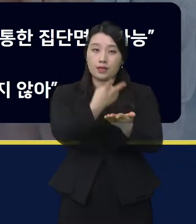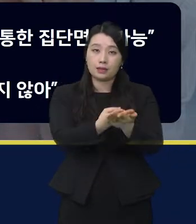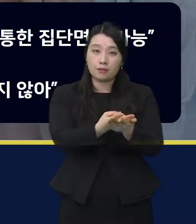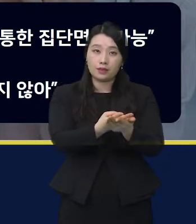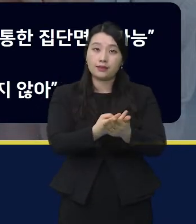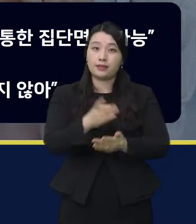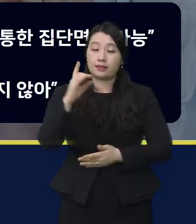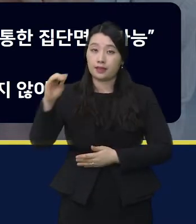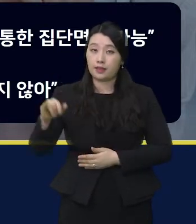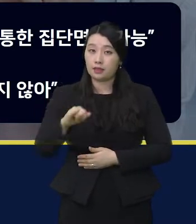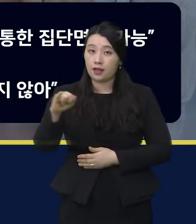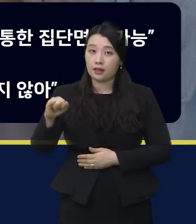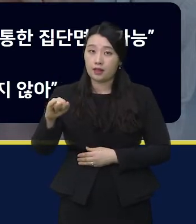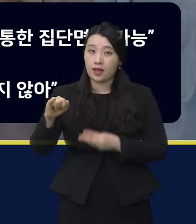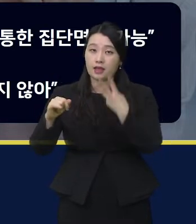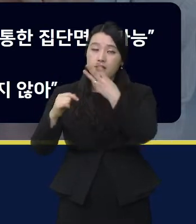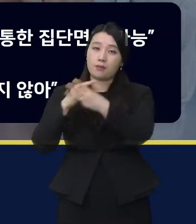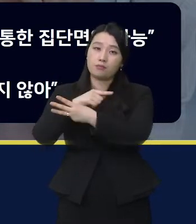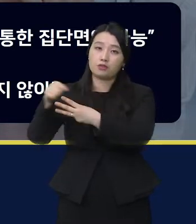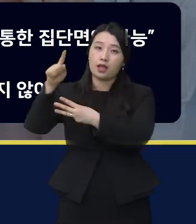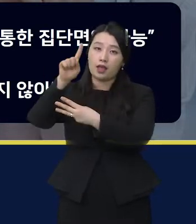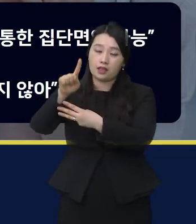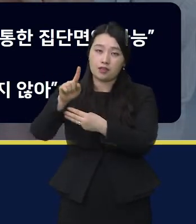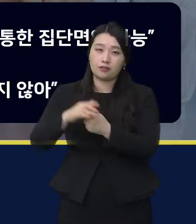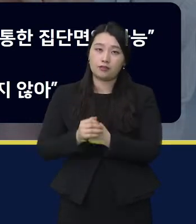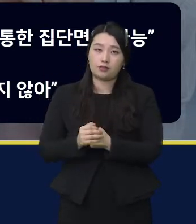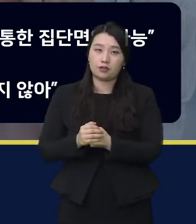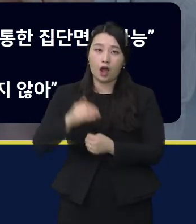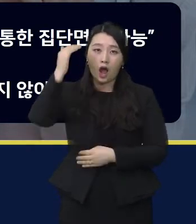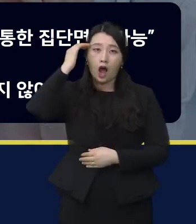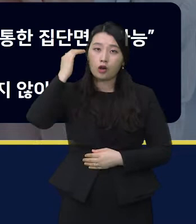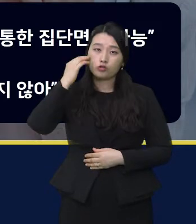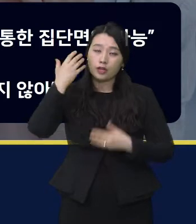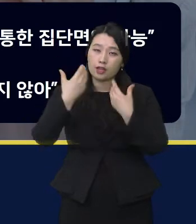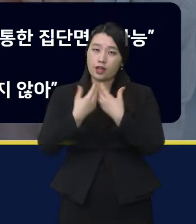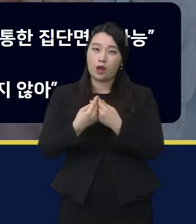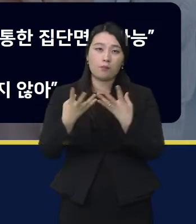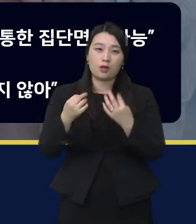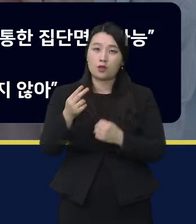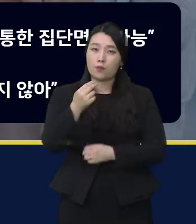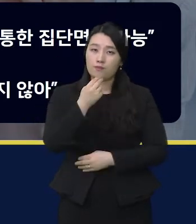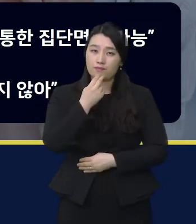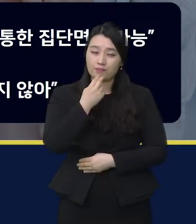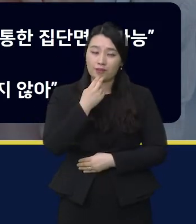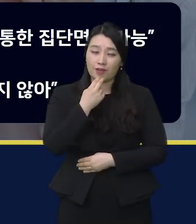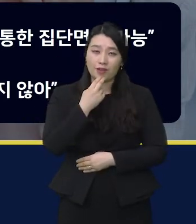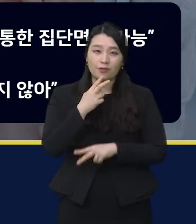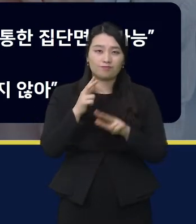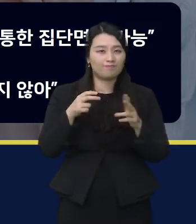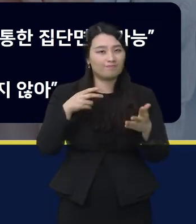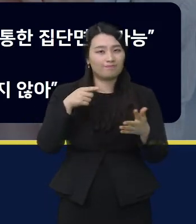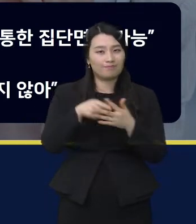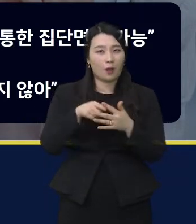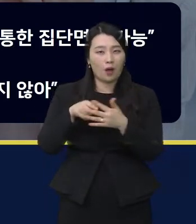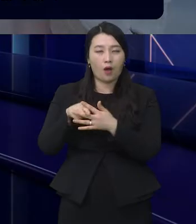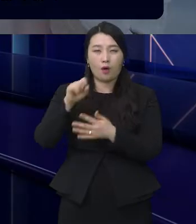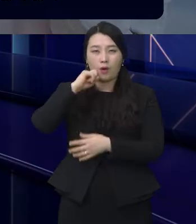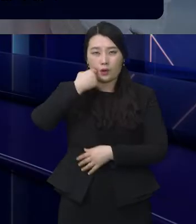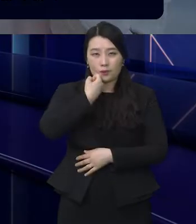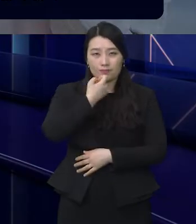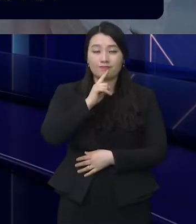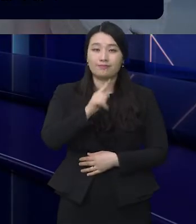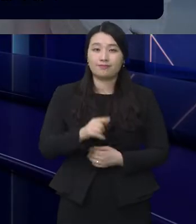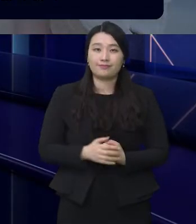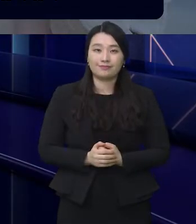3분의 1 정도 라면서도 국내 사례가 많지 않다는 점을 들어 섣부른 낙관론을 경계했으며 이다